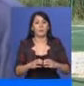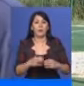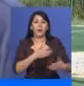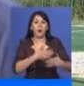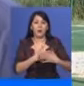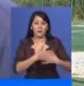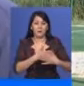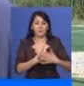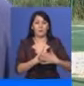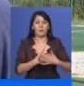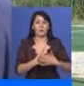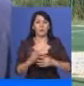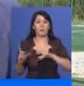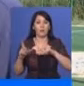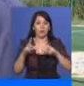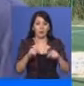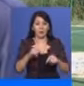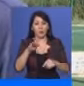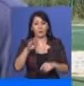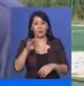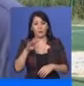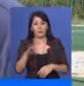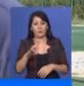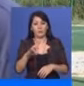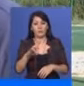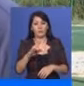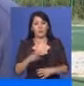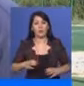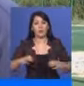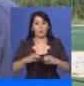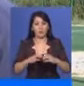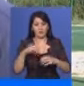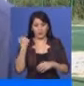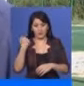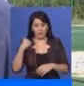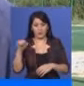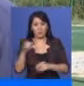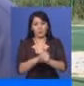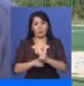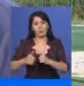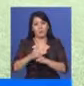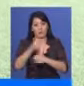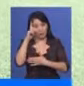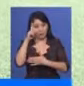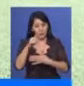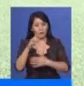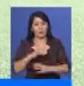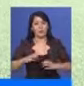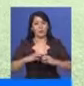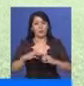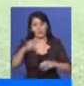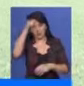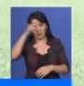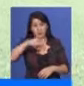белсенділік танытады. Сырттан келген Людмила Исаева және Светлана Парукова командамызды жеңістерге жетелейді деген үміттемін. Құрама 42 айының